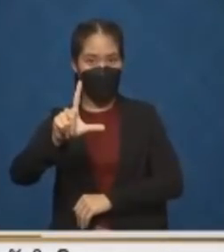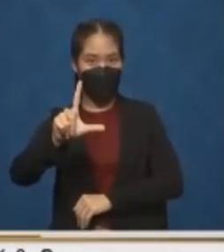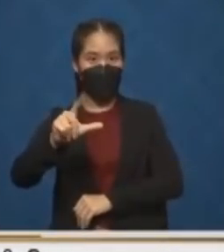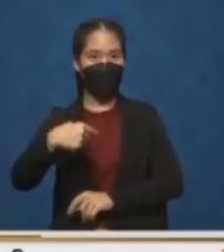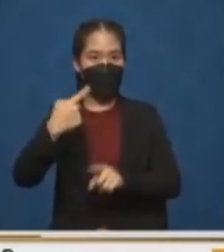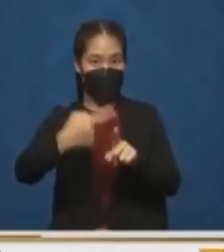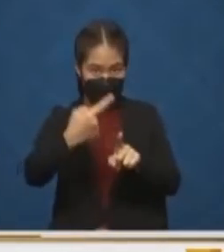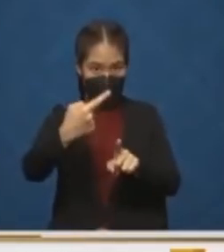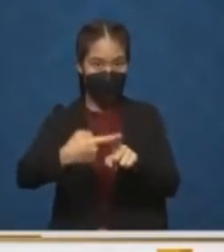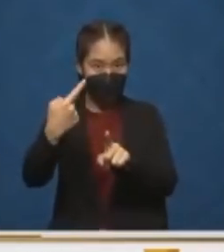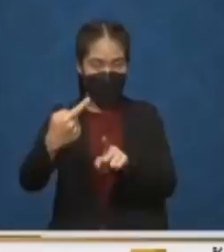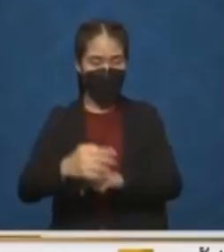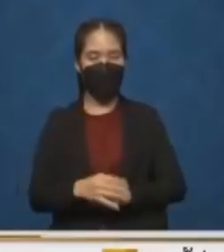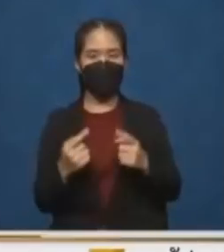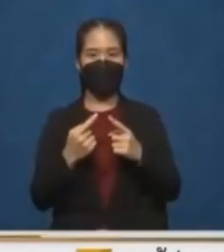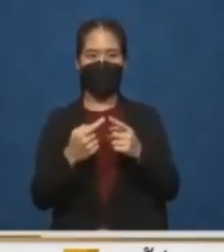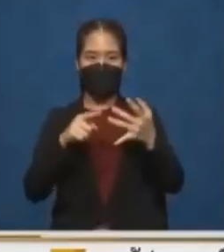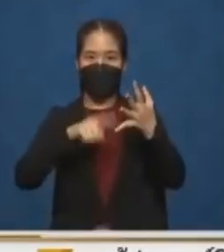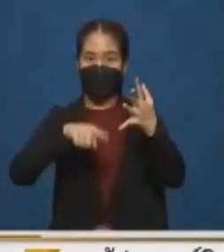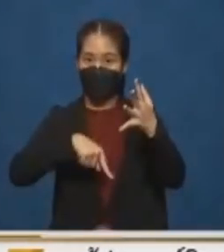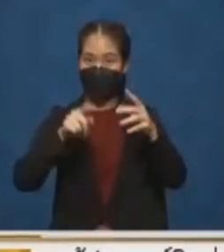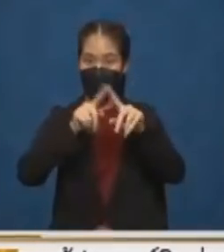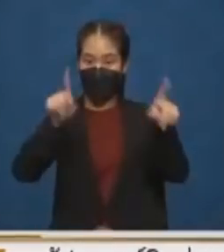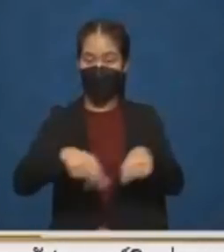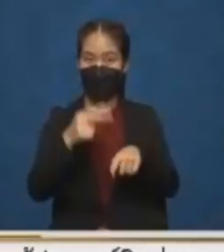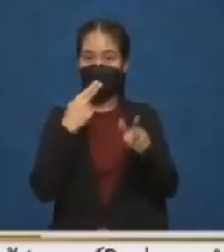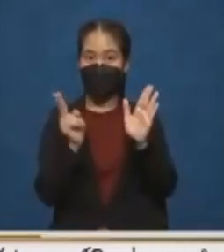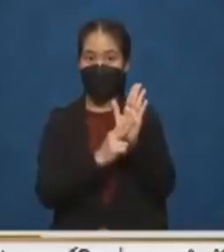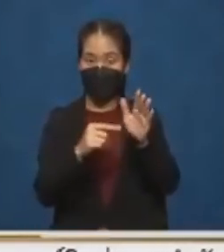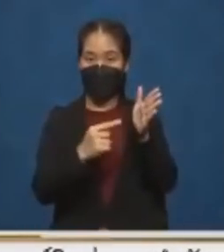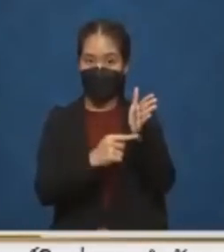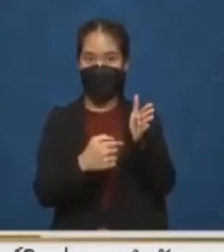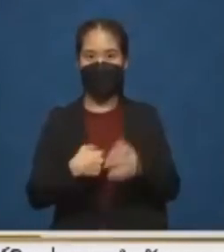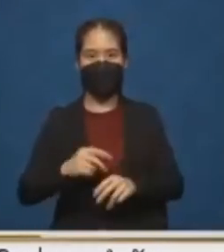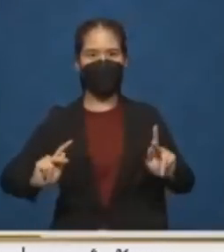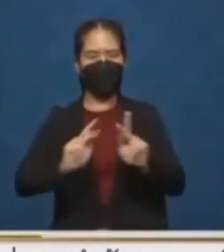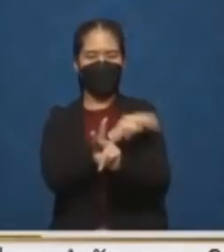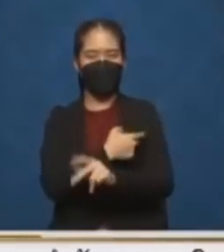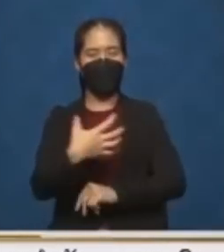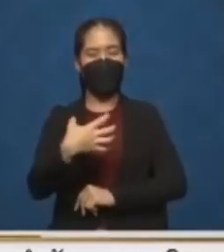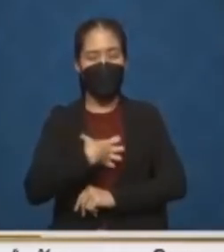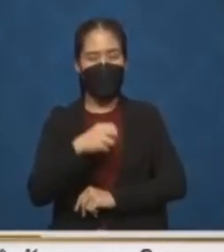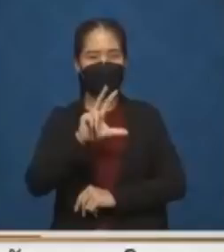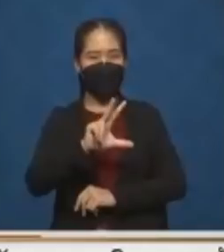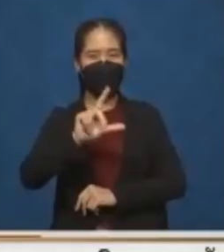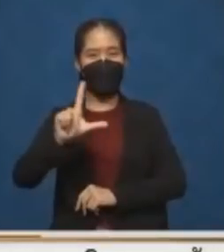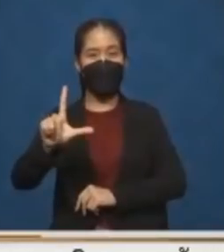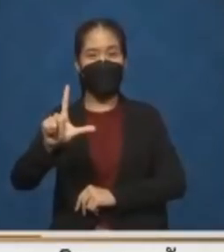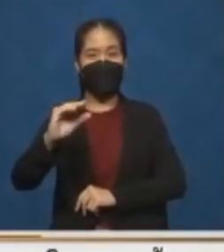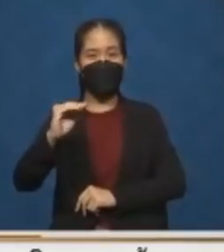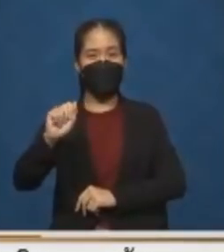ของสารทใช้ในการผลิตท้ายจดหมายยระบูว่ากระทวสาสุนตต้องการเพีง 3 ลานโดสเท่านั้น